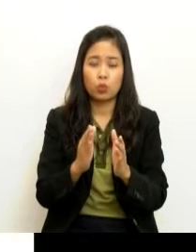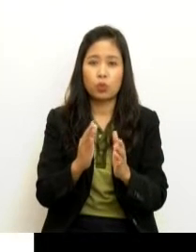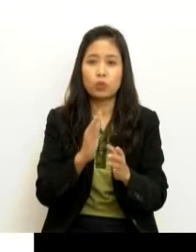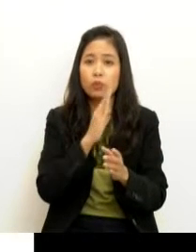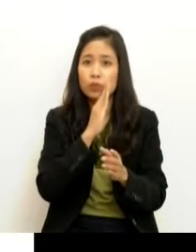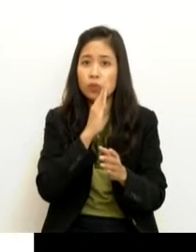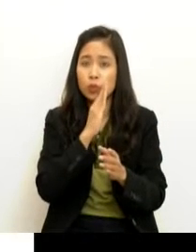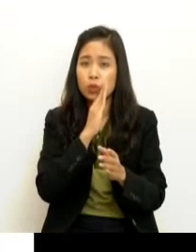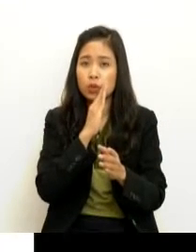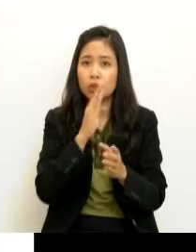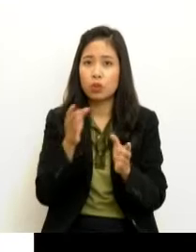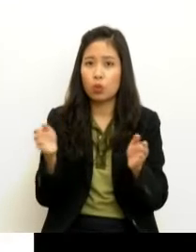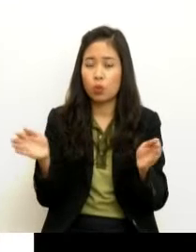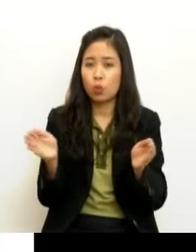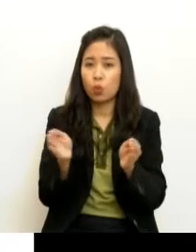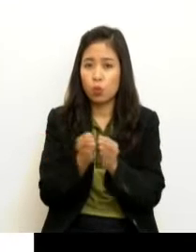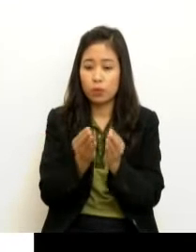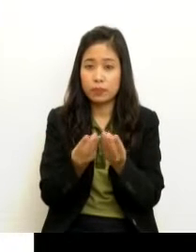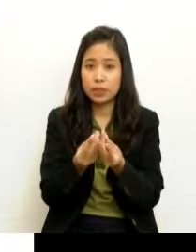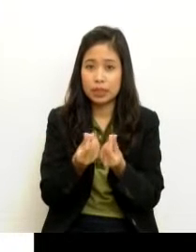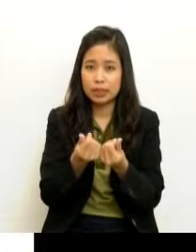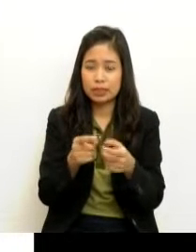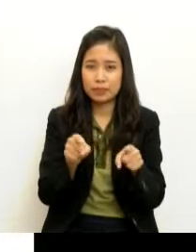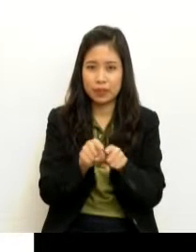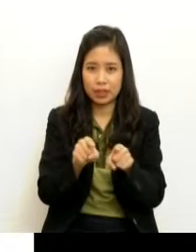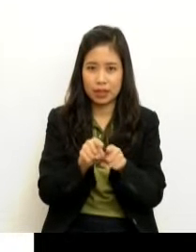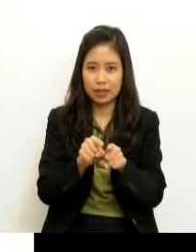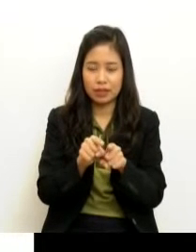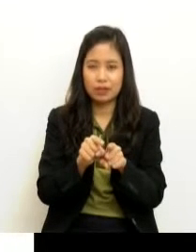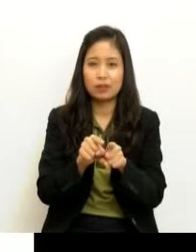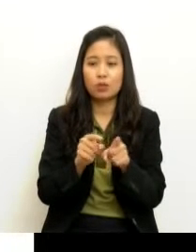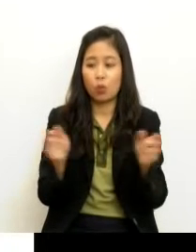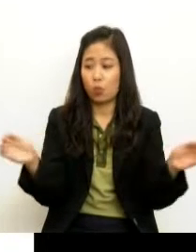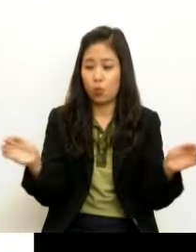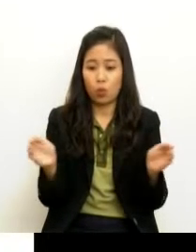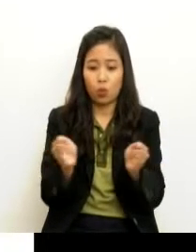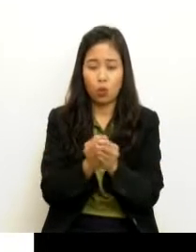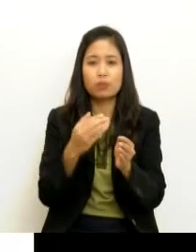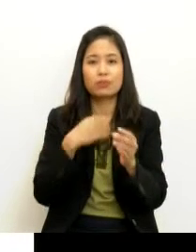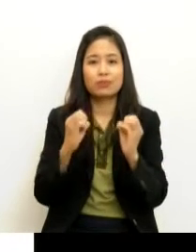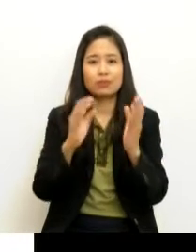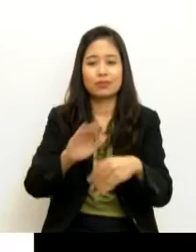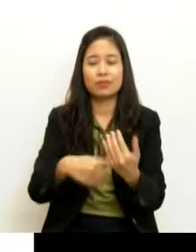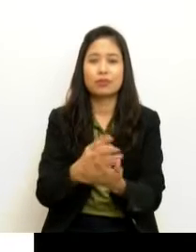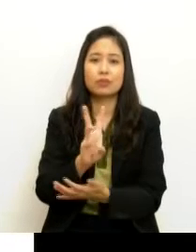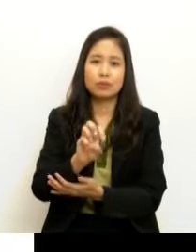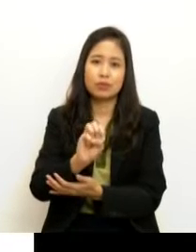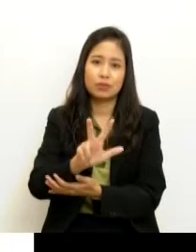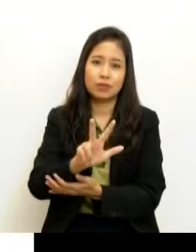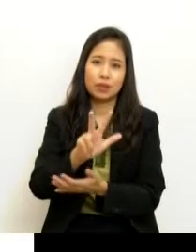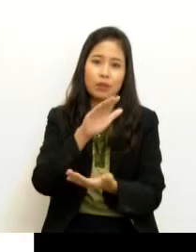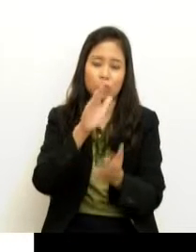กันในที่เดียวกันเนี้ยจะมีคุณครูอยู่ทั้งหมด63คนนะครับอยู่ในโรงเรียนเดียว